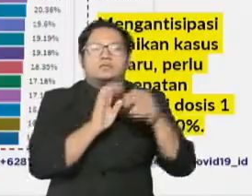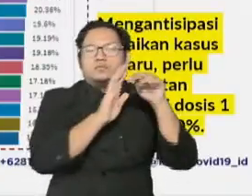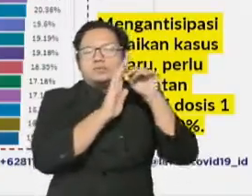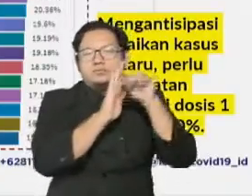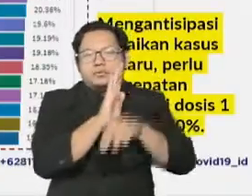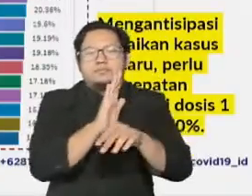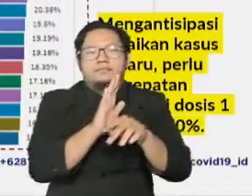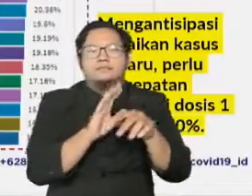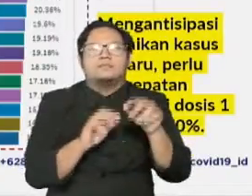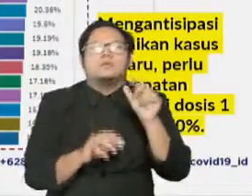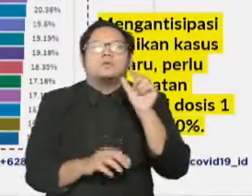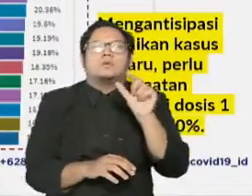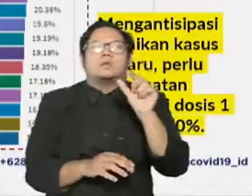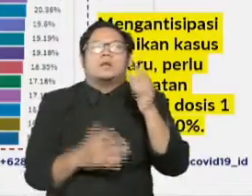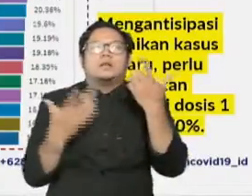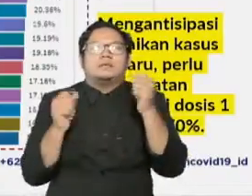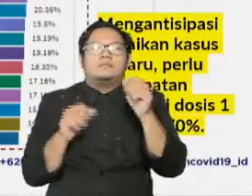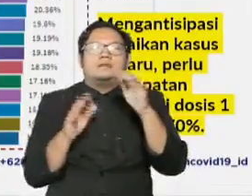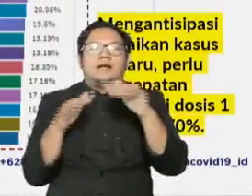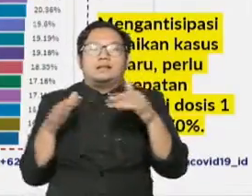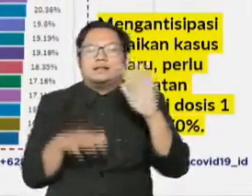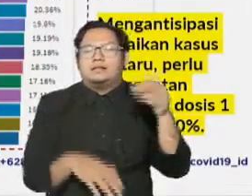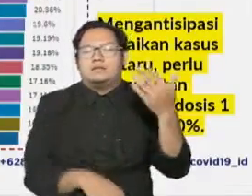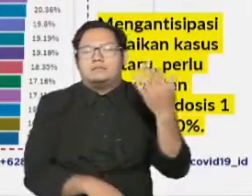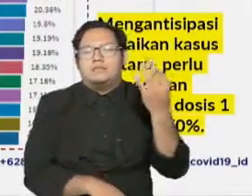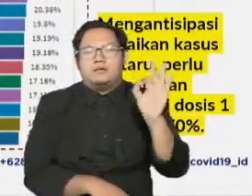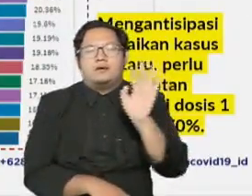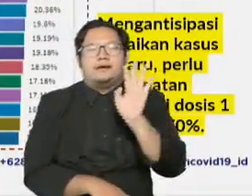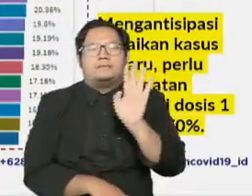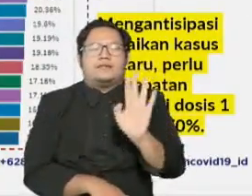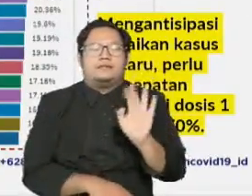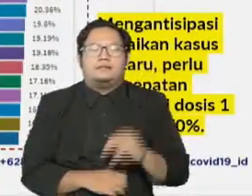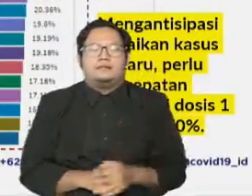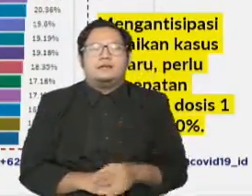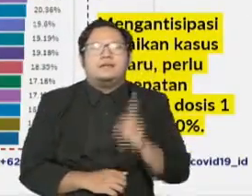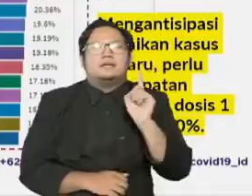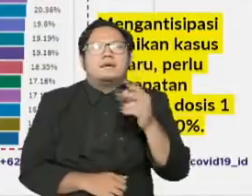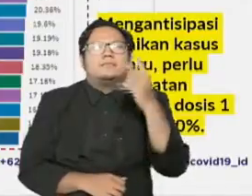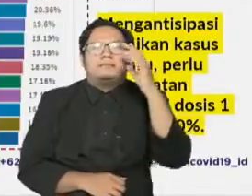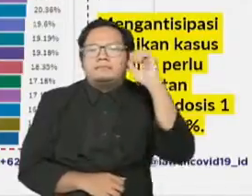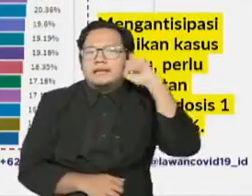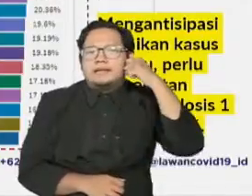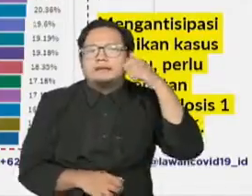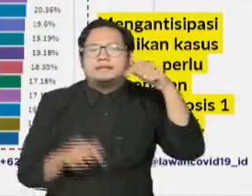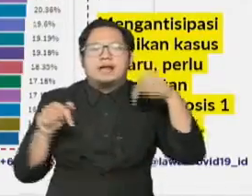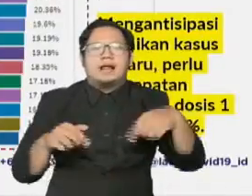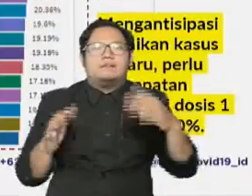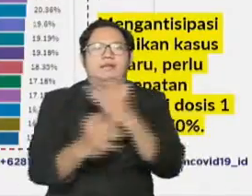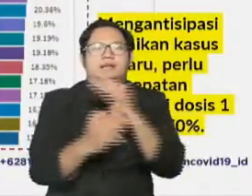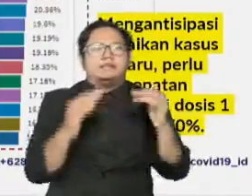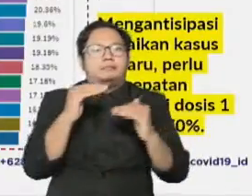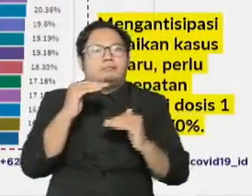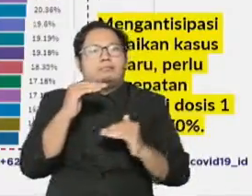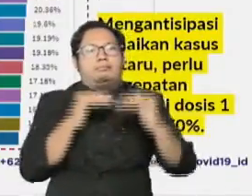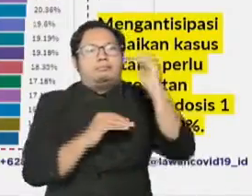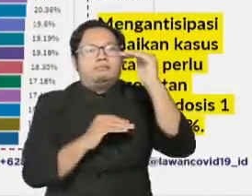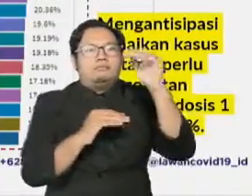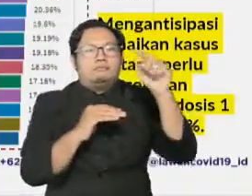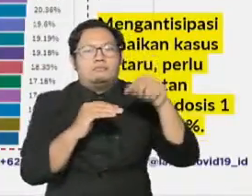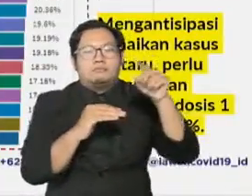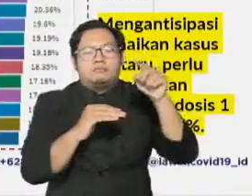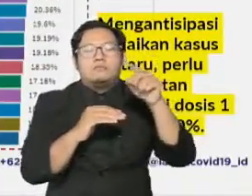mendatang terutama mengingat saat ini tren mobilitas sudah mengalami kenaikan yaitu mencapai